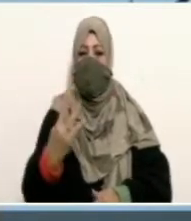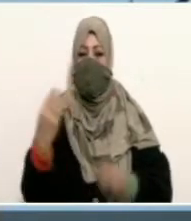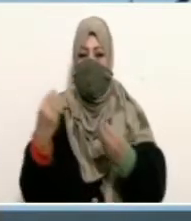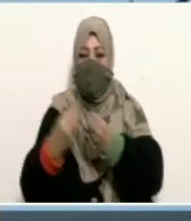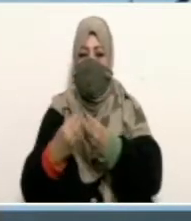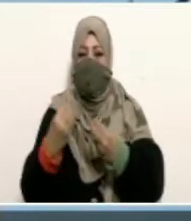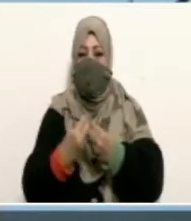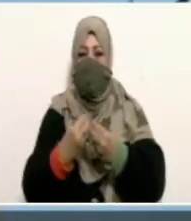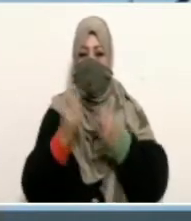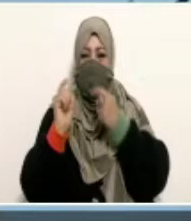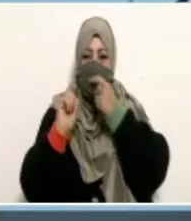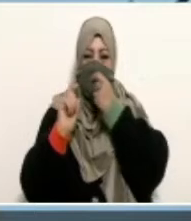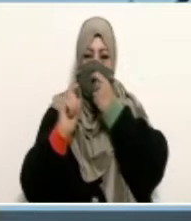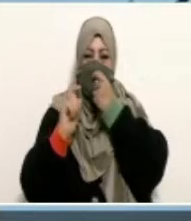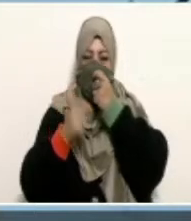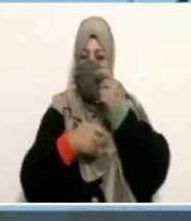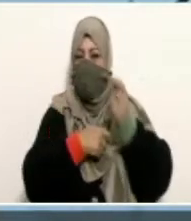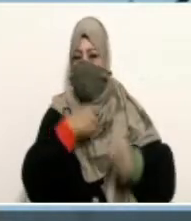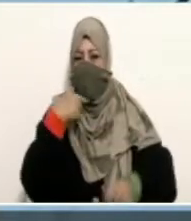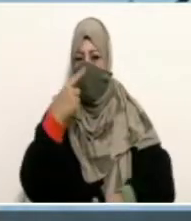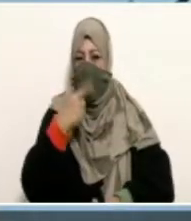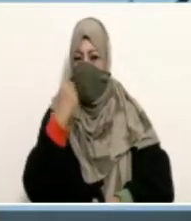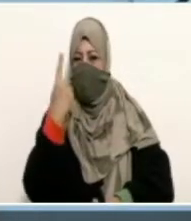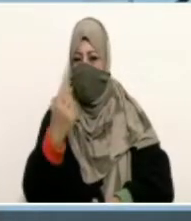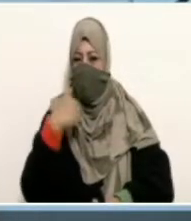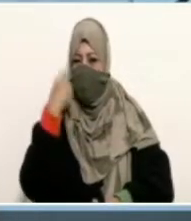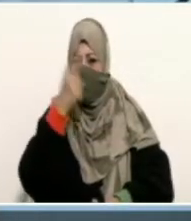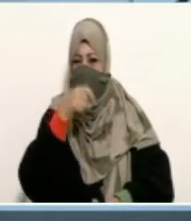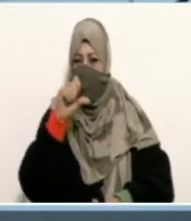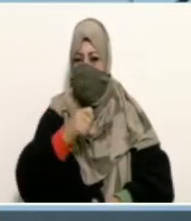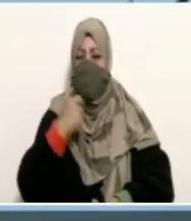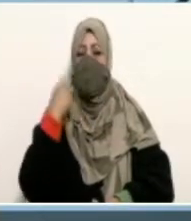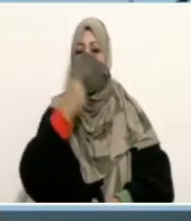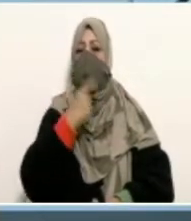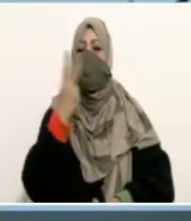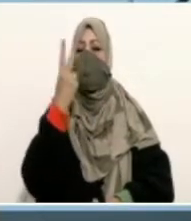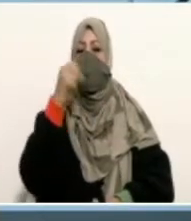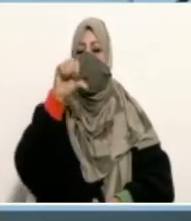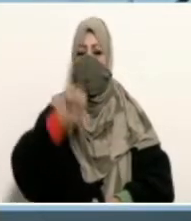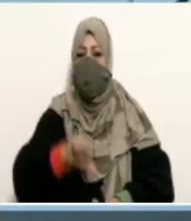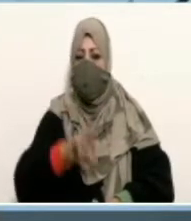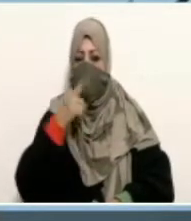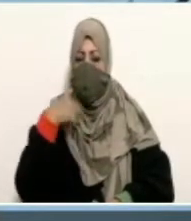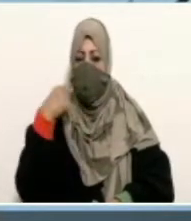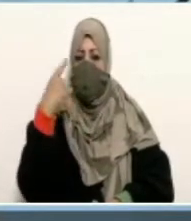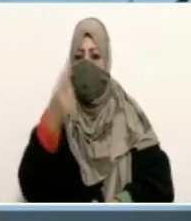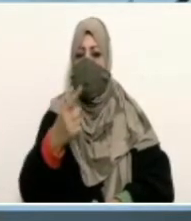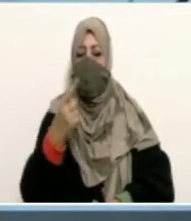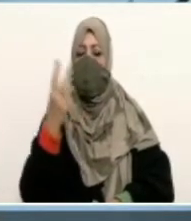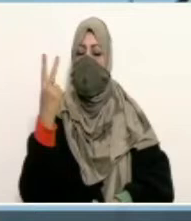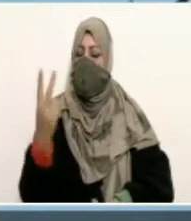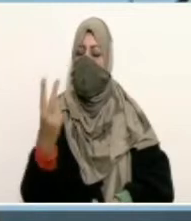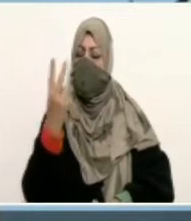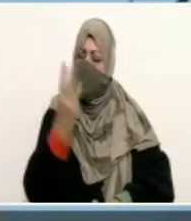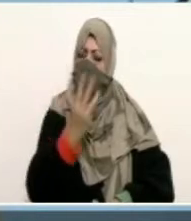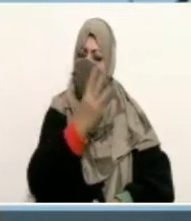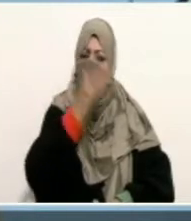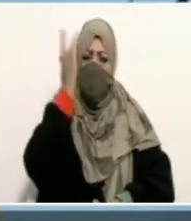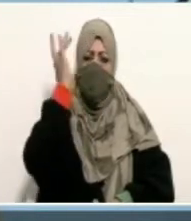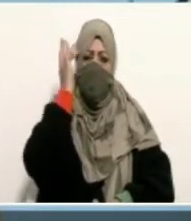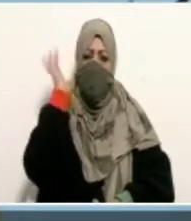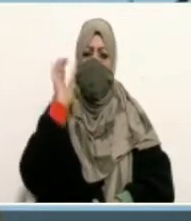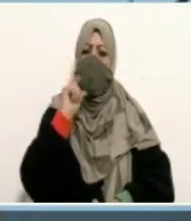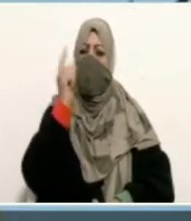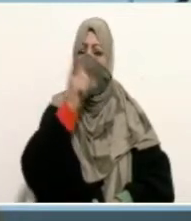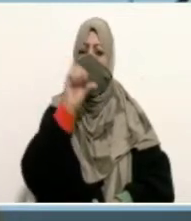وإنما بنية الكفارتين أو 3 أو بنية الكفارات وبنية التكفير عن أيمانه التي عليه، فهنا تزيه إن شاء الله